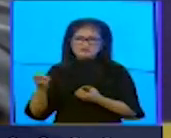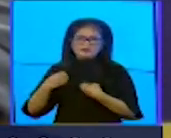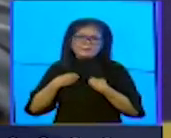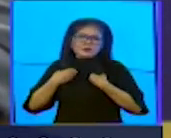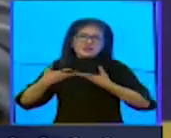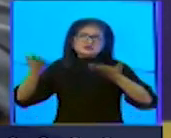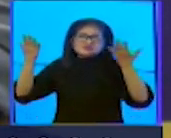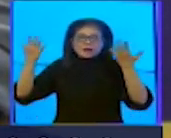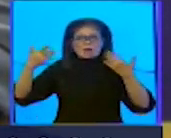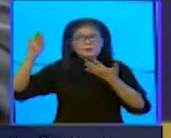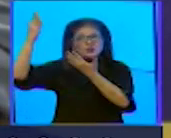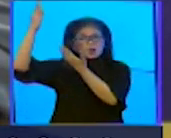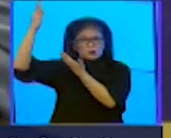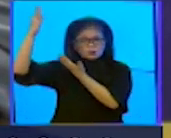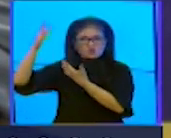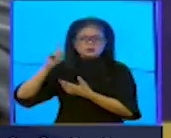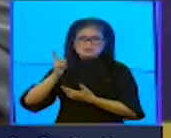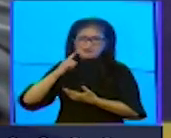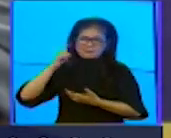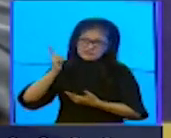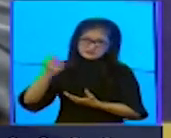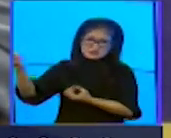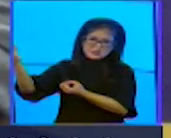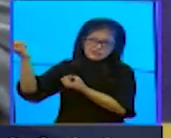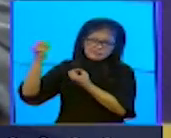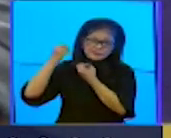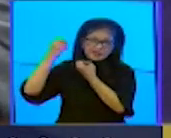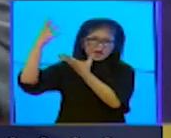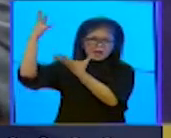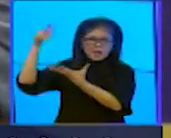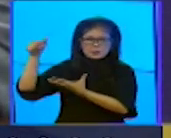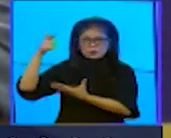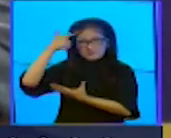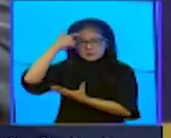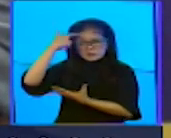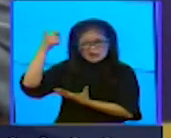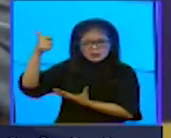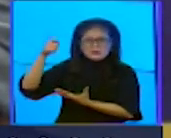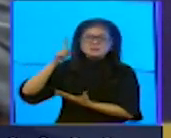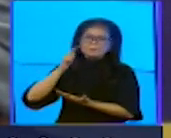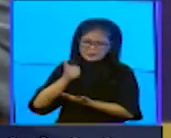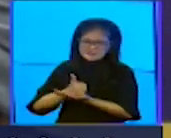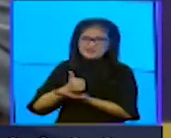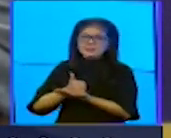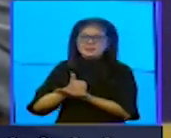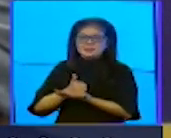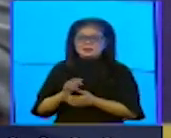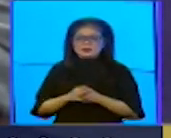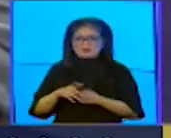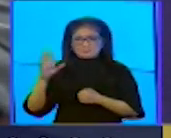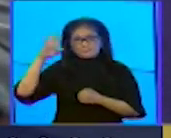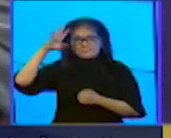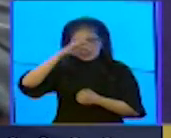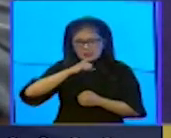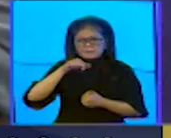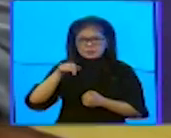apapun ujian Allah ini tentu ada hikmah. Ya. Dan orang yang cerdas, mampu mengambil hikmah inilah sesungguhnya yang akan keluar menjadi